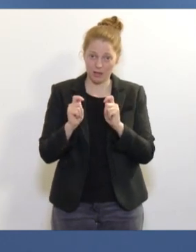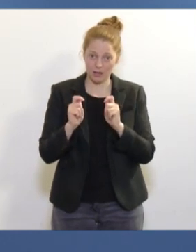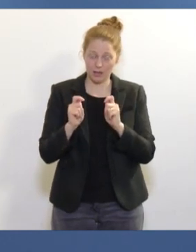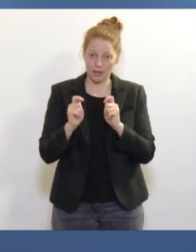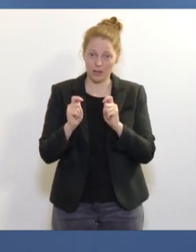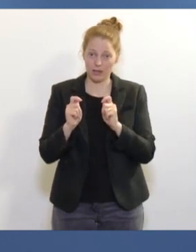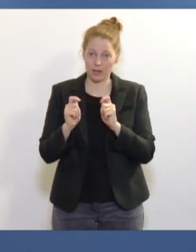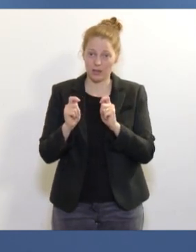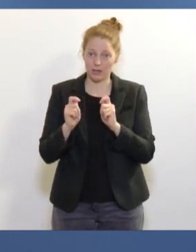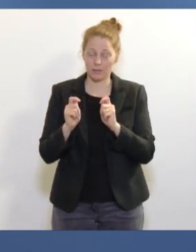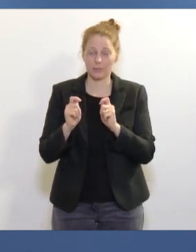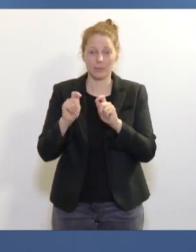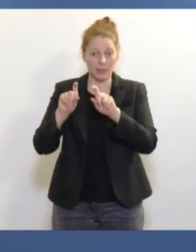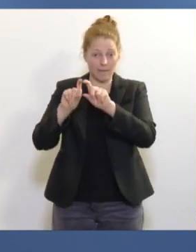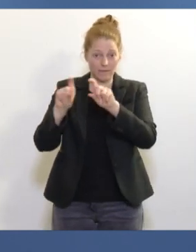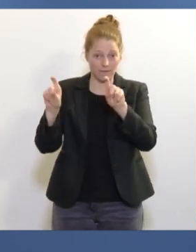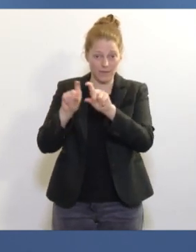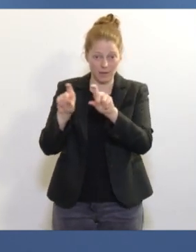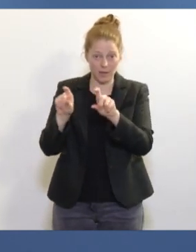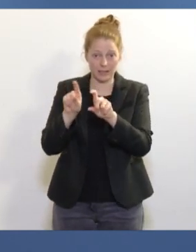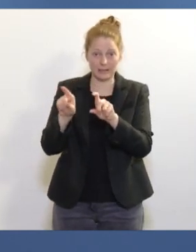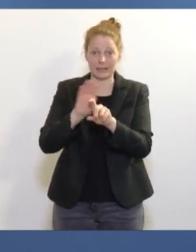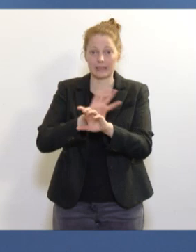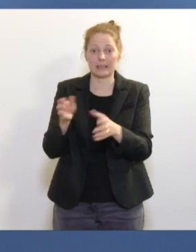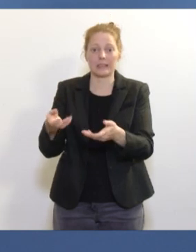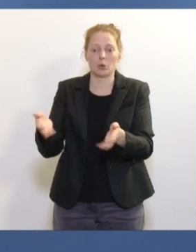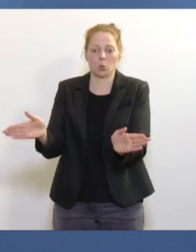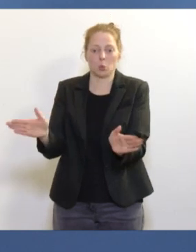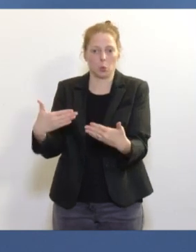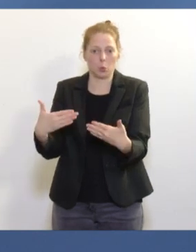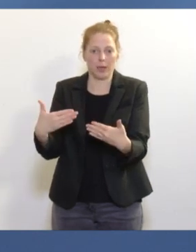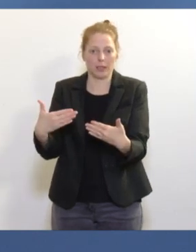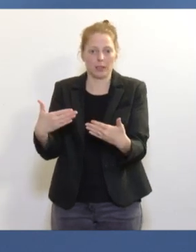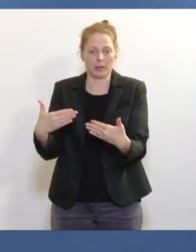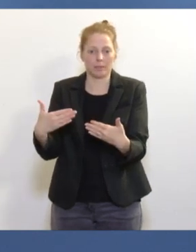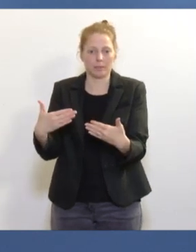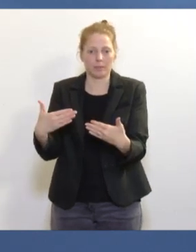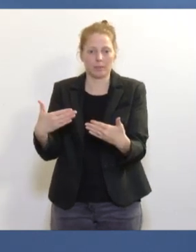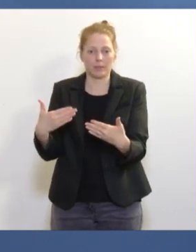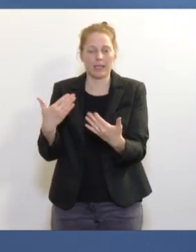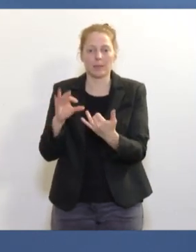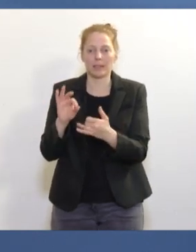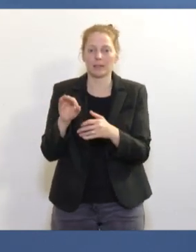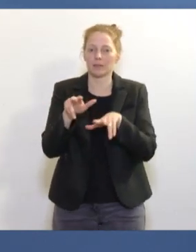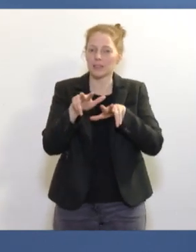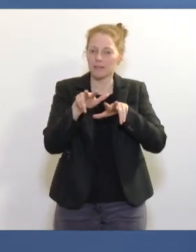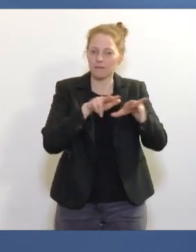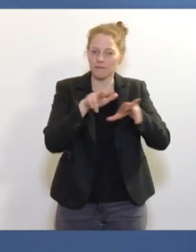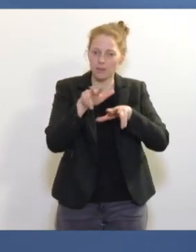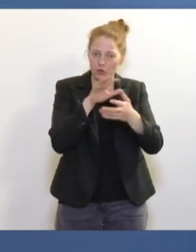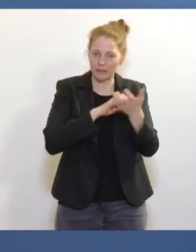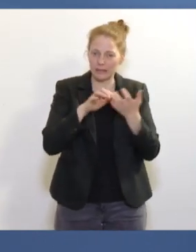kommen von Firmen, die nicht wo müssen zumachen, mit die von der ökonomischen Krise betroffen